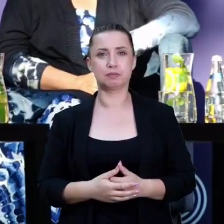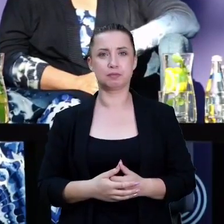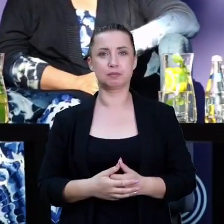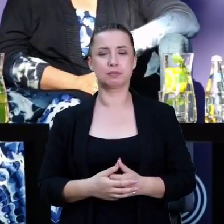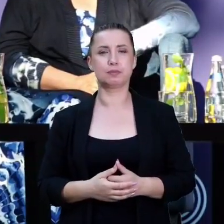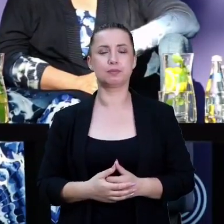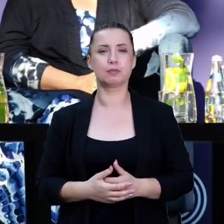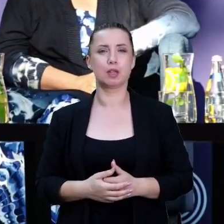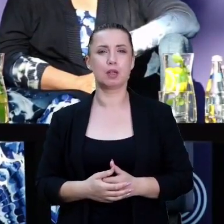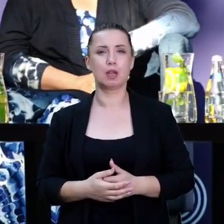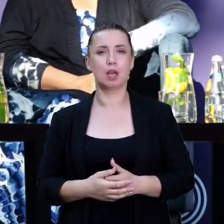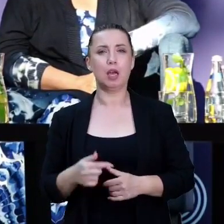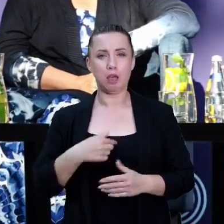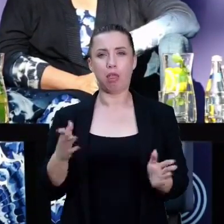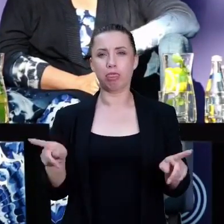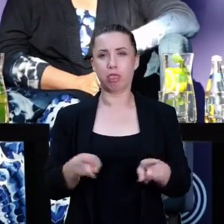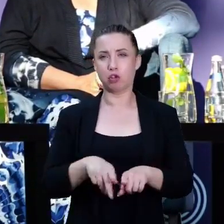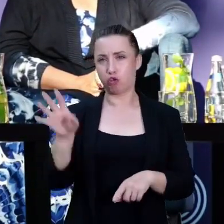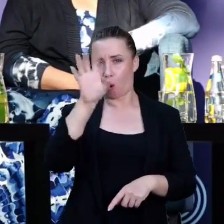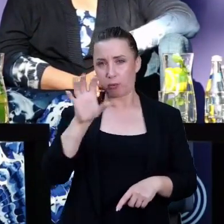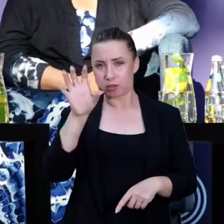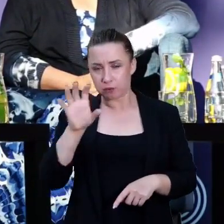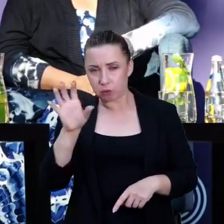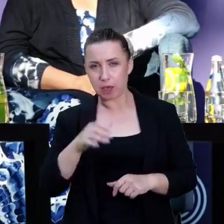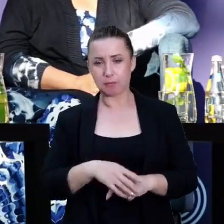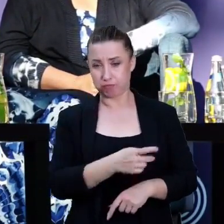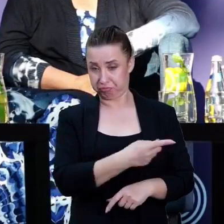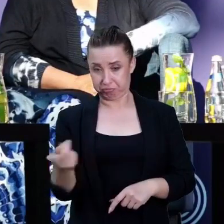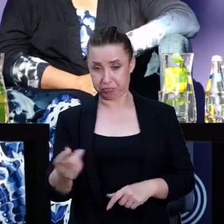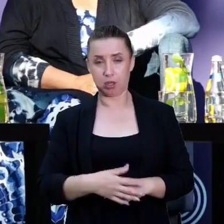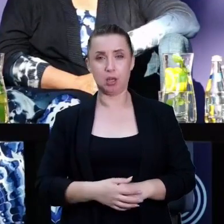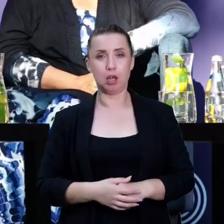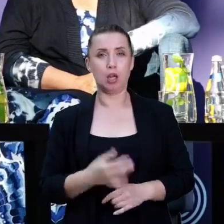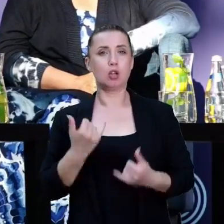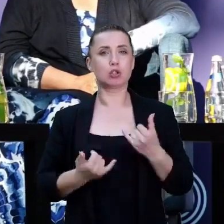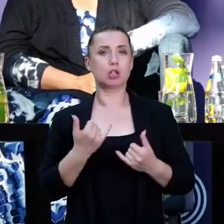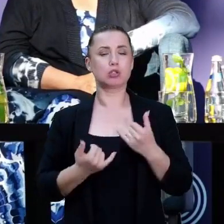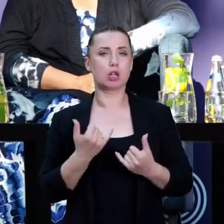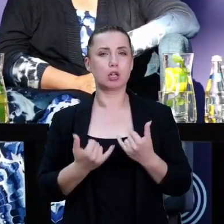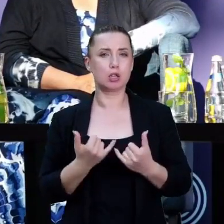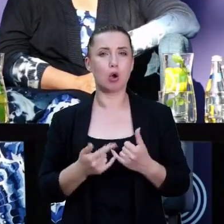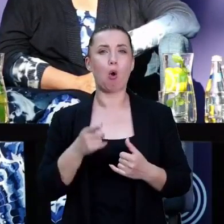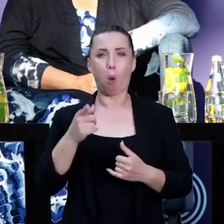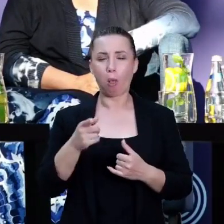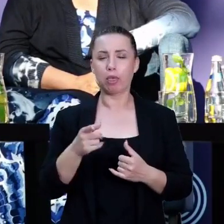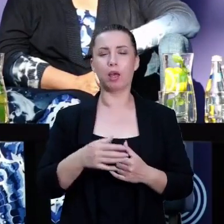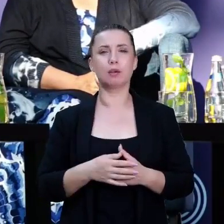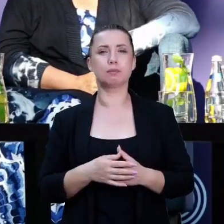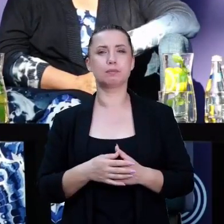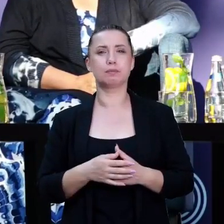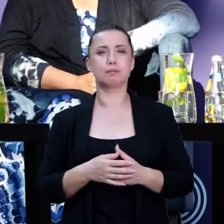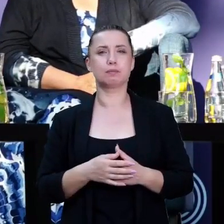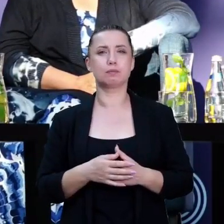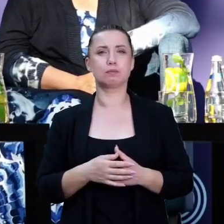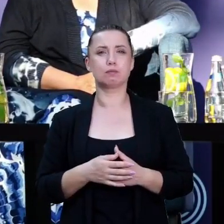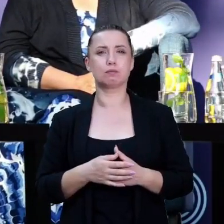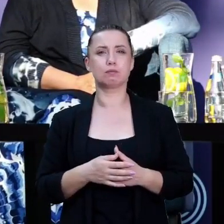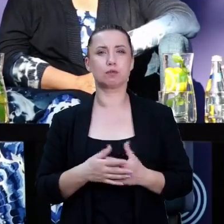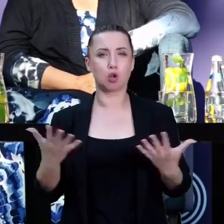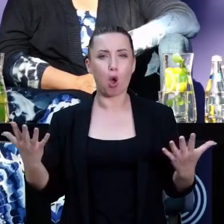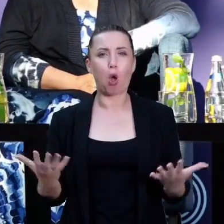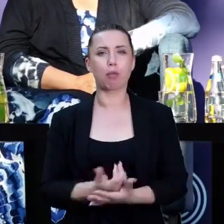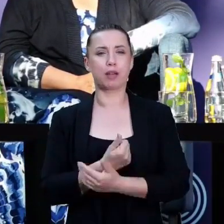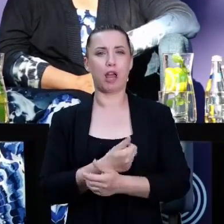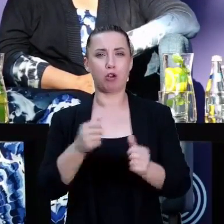No i też obserwuję właśnie u nich coś takiego, że jeżeli nawet zdobywają właśnie te